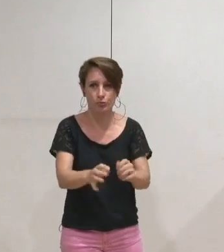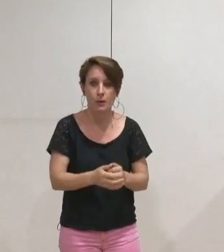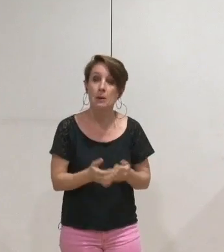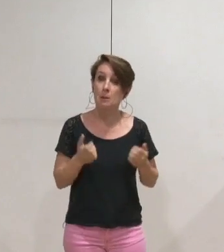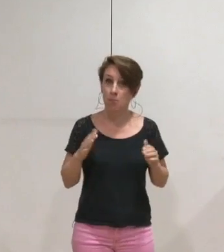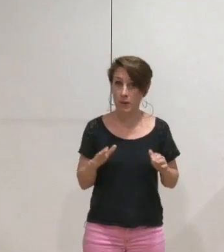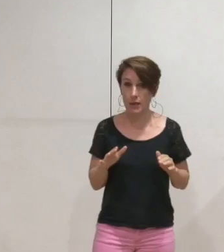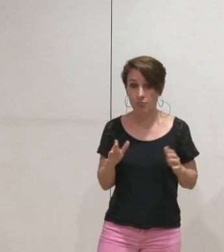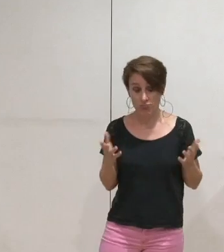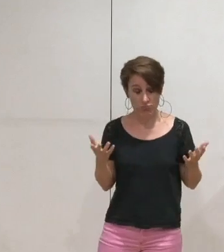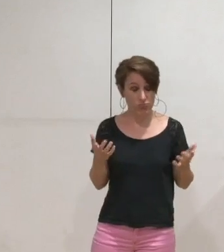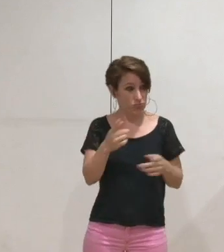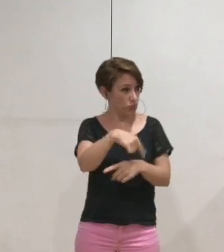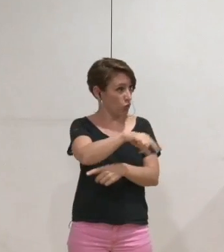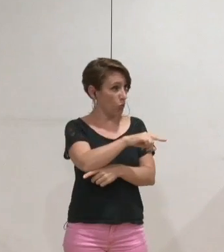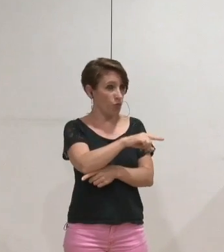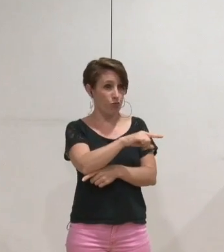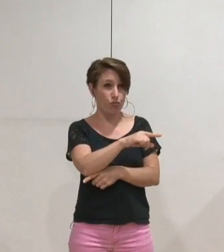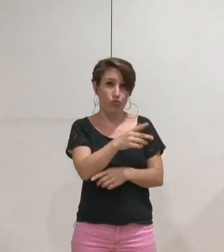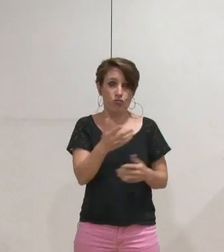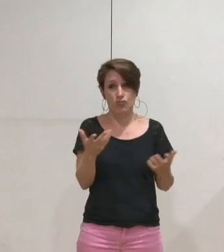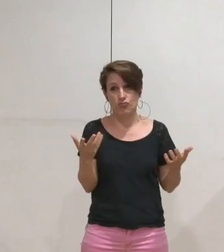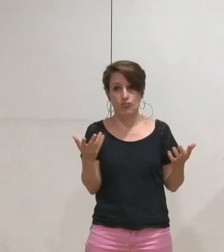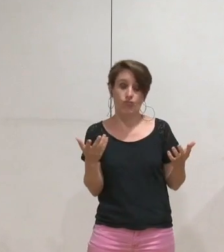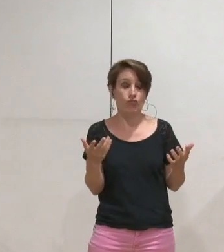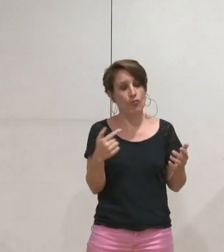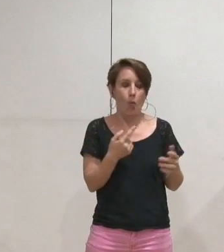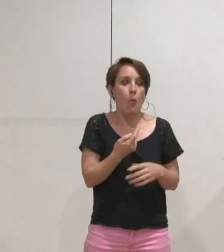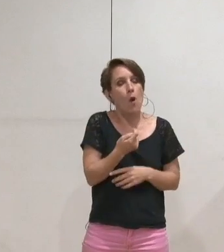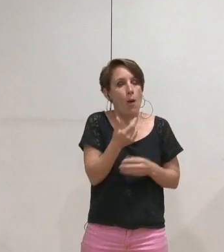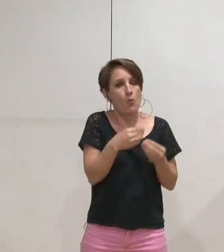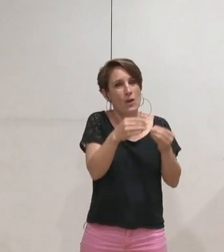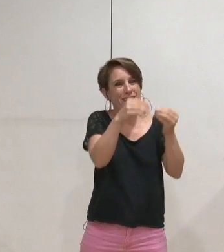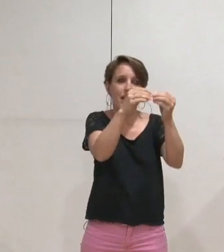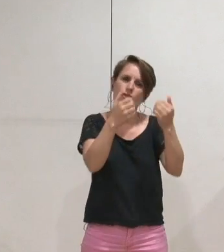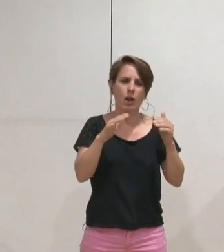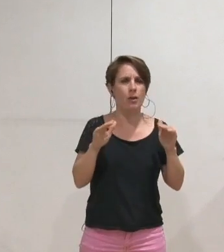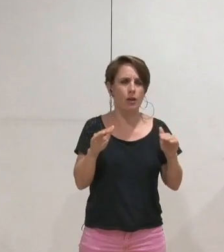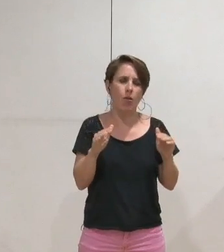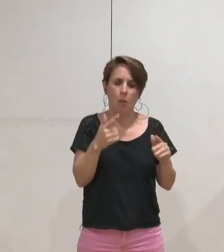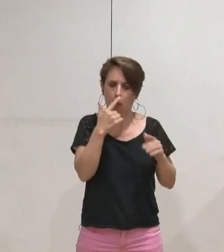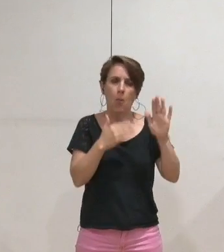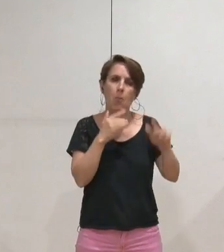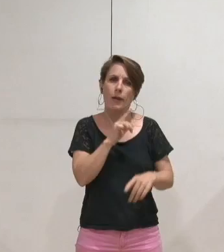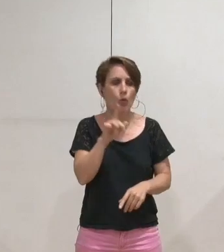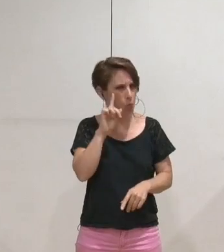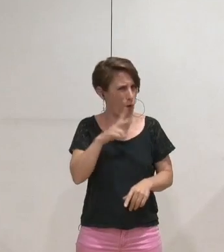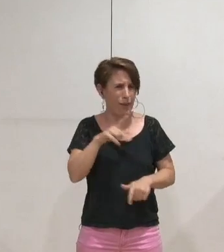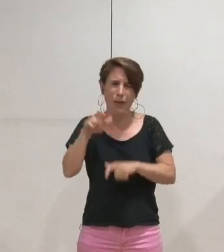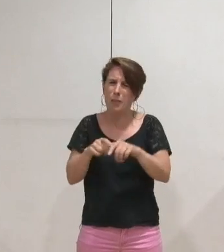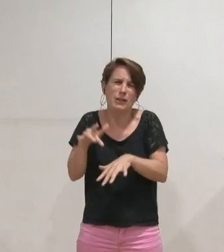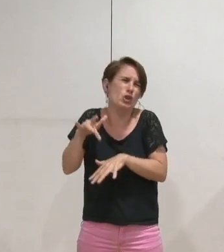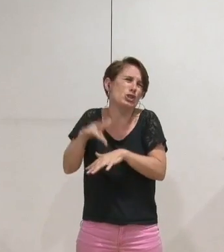mains ce que je pourrais appeler avec un peu d'exagération j'en conviens mais pas tant que ça parce qu'il y a des gens qui sont très sensibles au